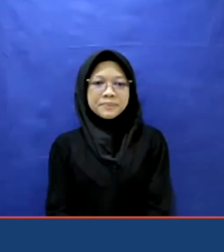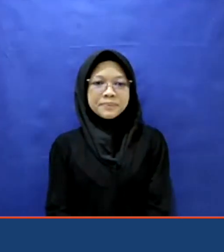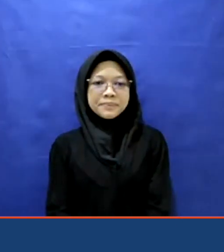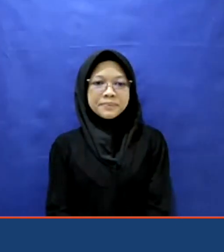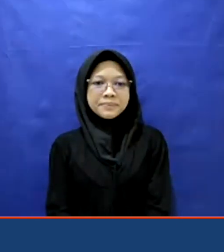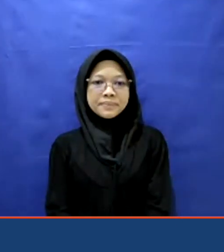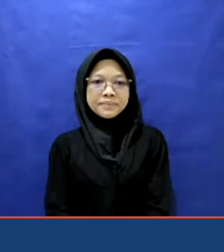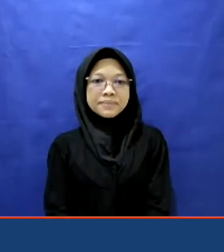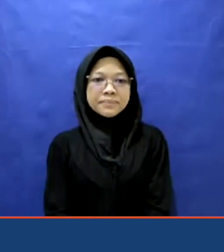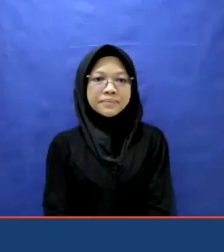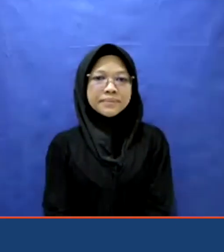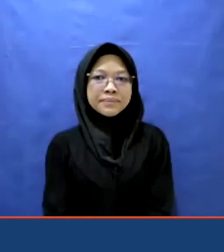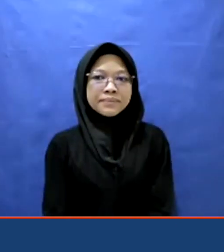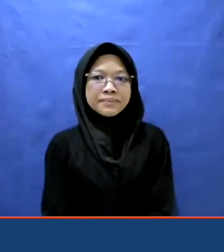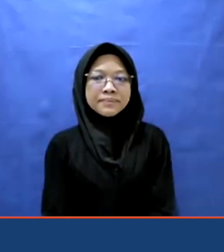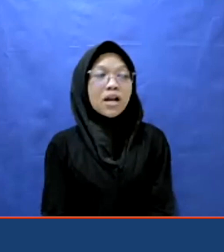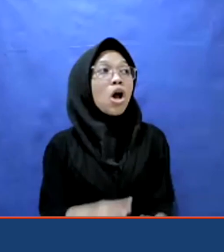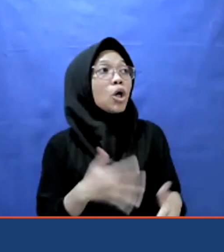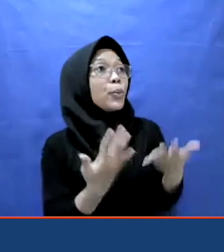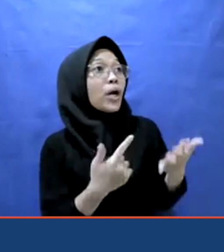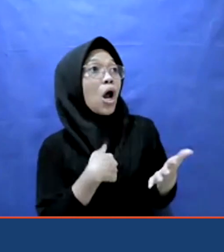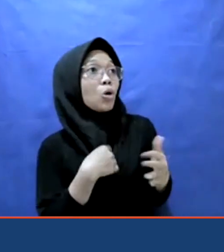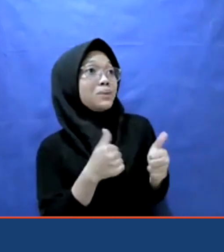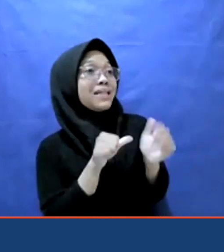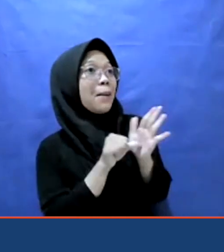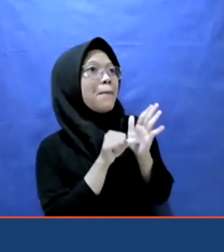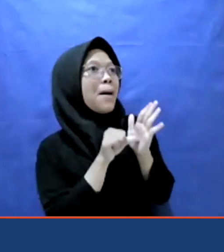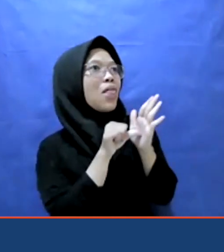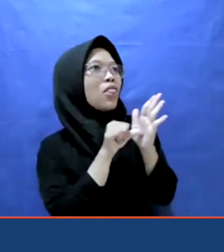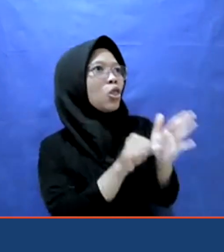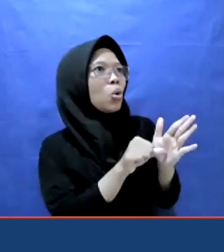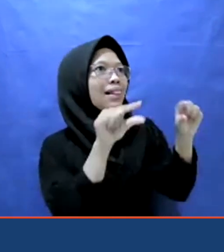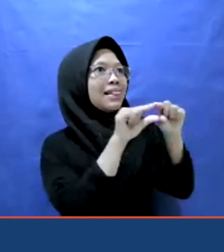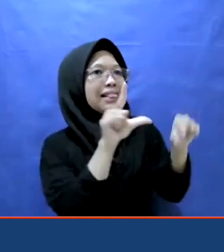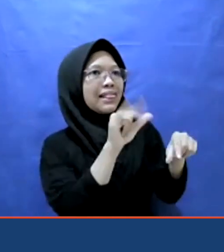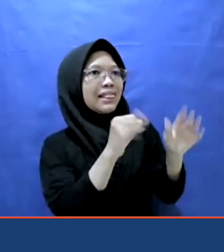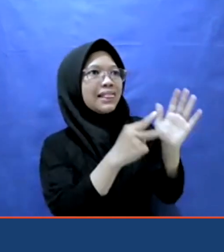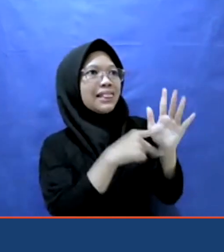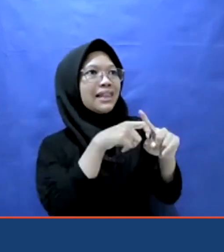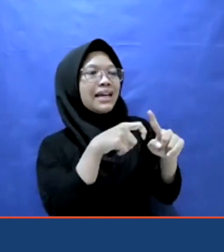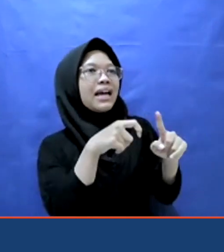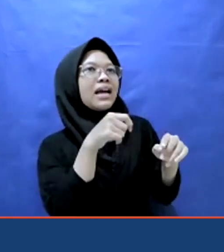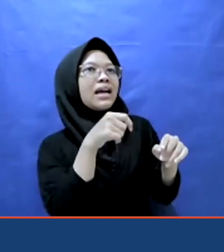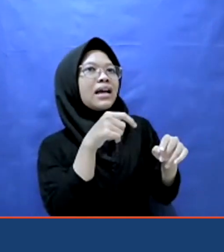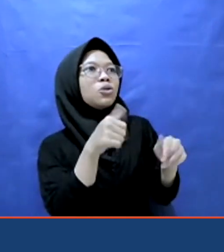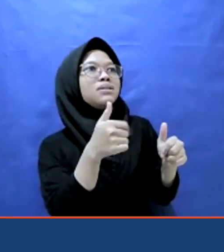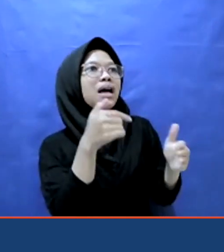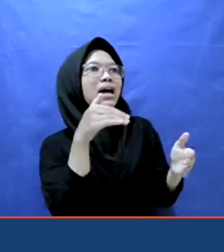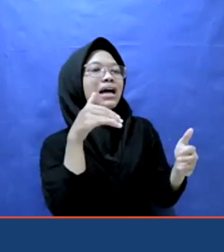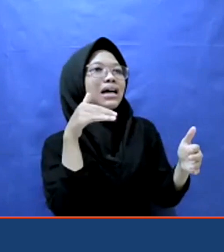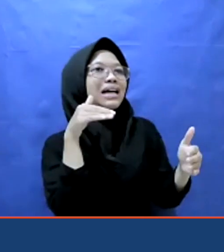bisa saya bantu bu Airin mungkin link-nya bisa ditaruh dicat saya coba untuk ya